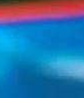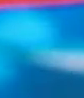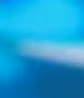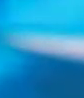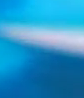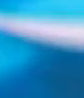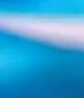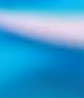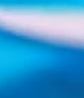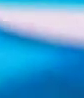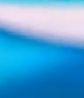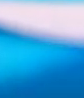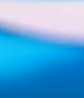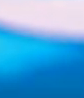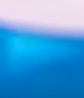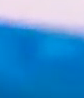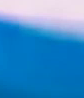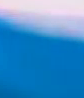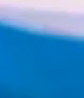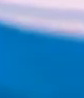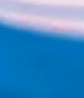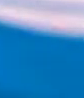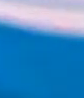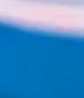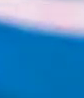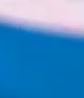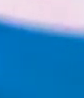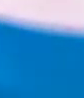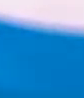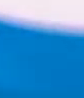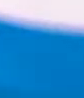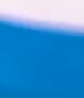непременно жмите на колокольчик. «Информбюро», когда нужна честная информация.